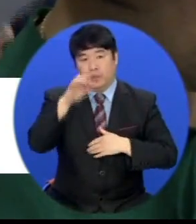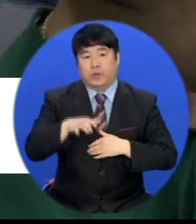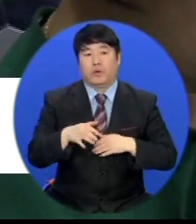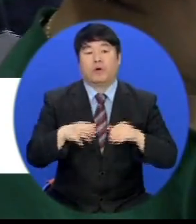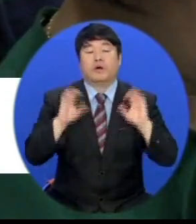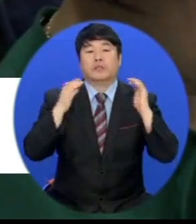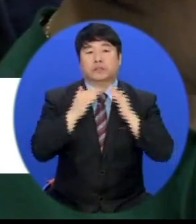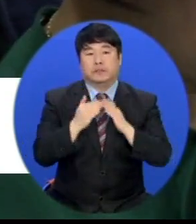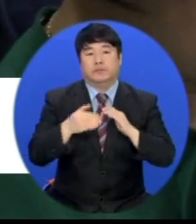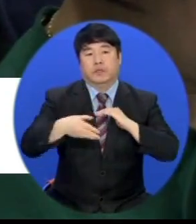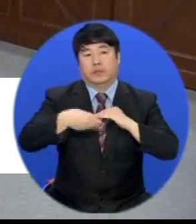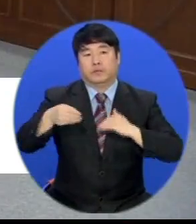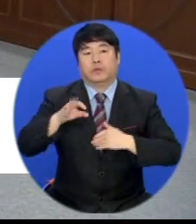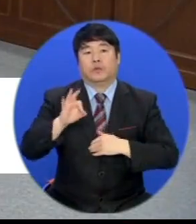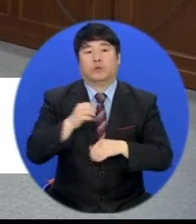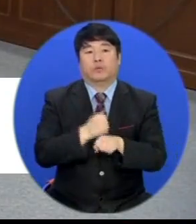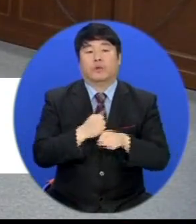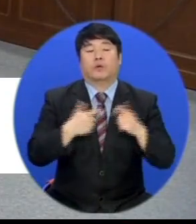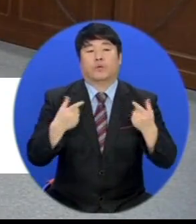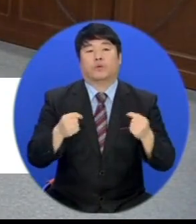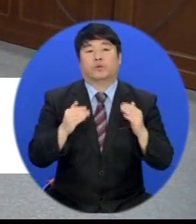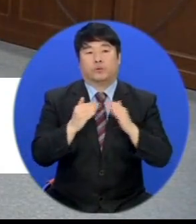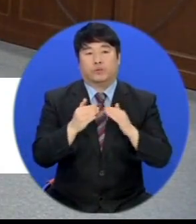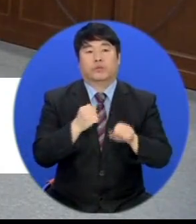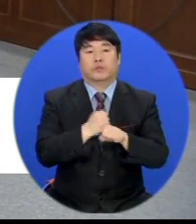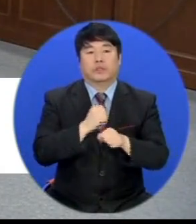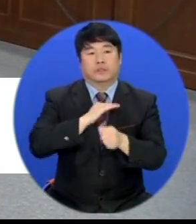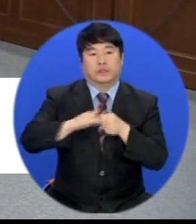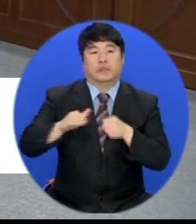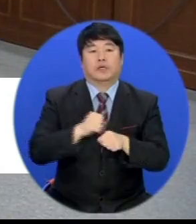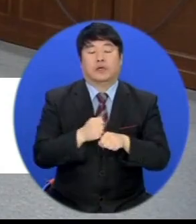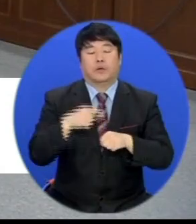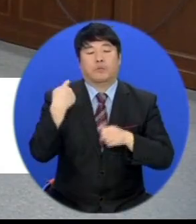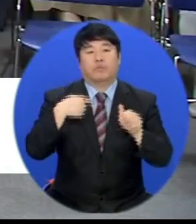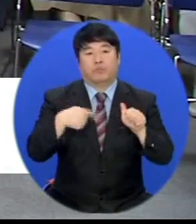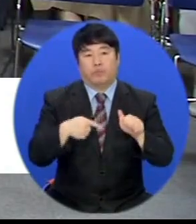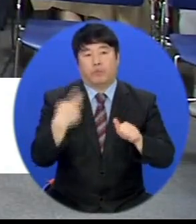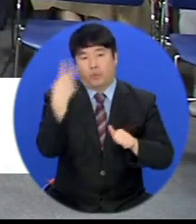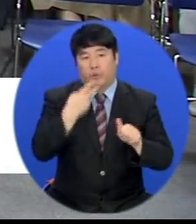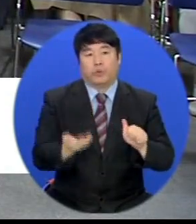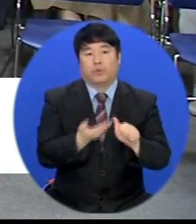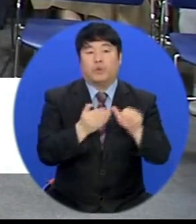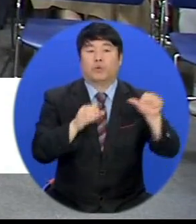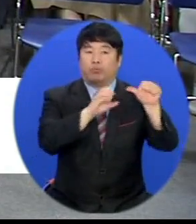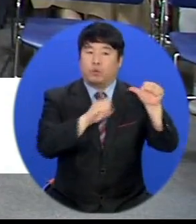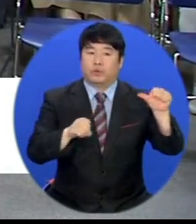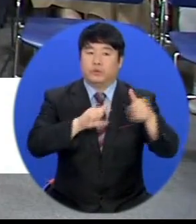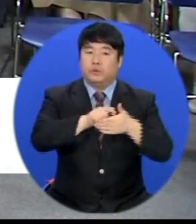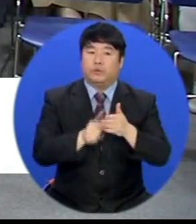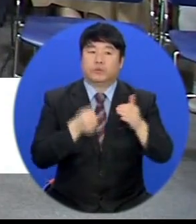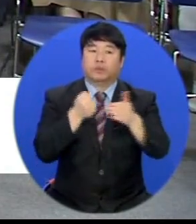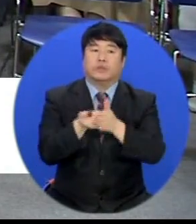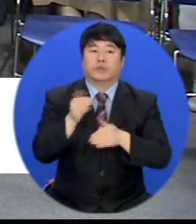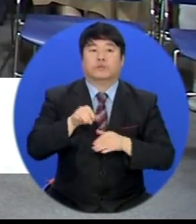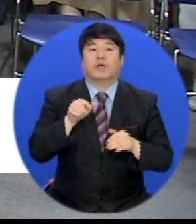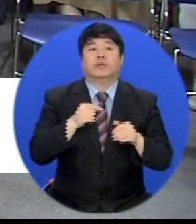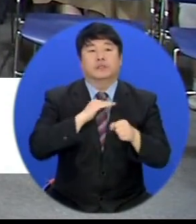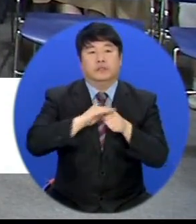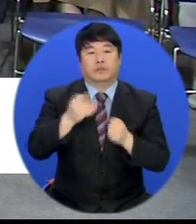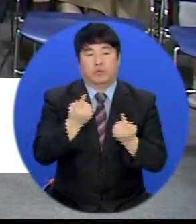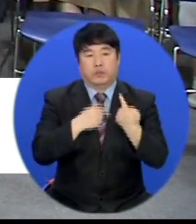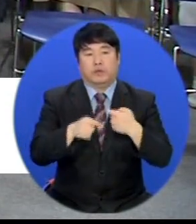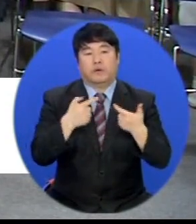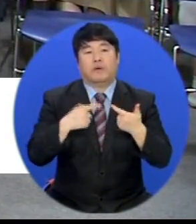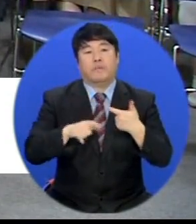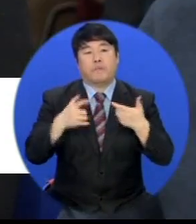임대료는 공동주택 준칙에 따라 보육료 수입의 5% 이내로 정하도록 돼 있는데도 규정보다 더 많은